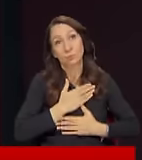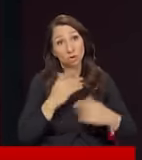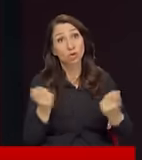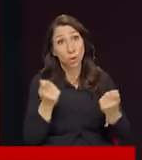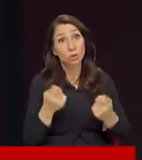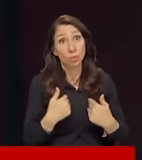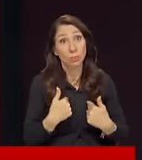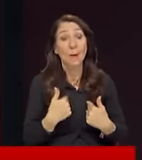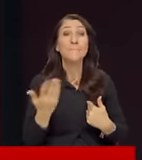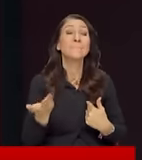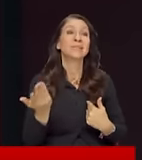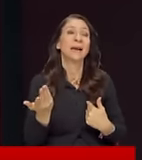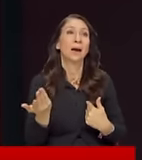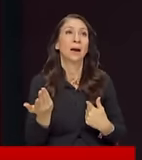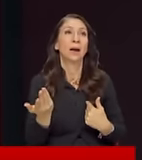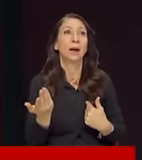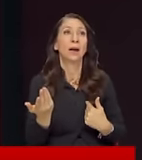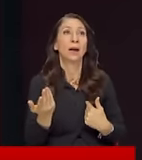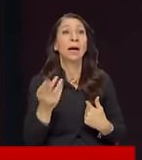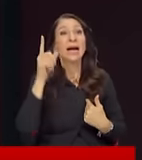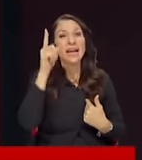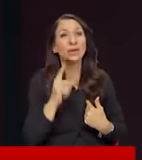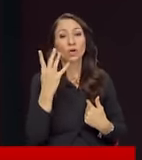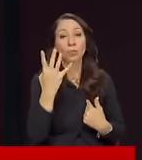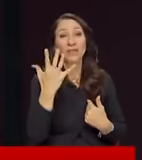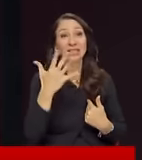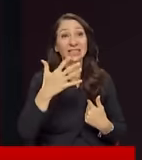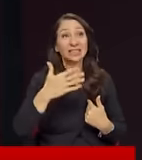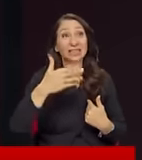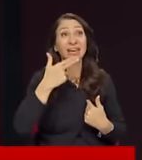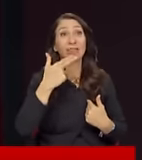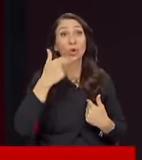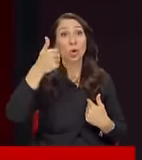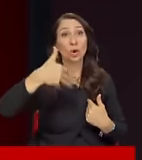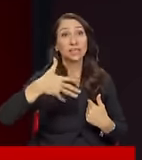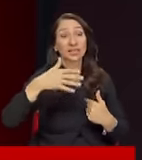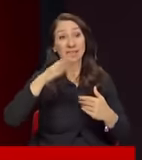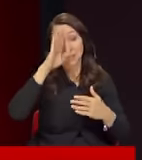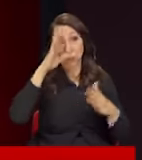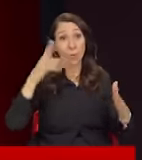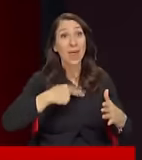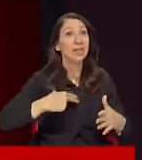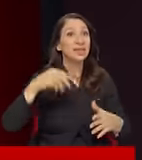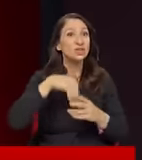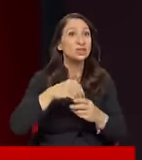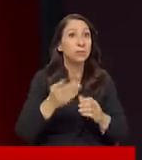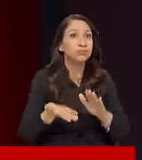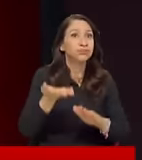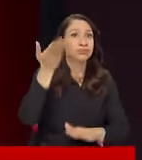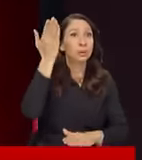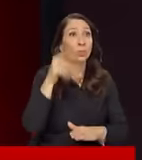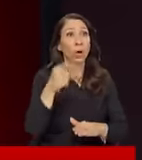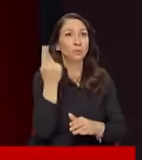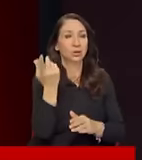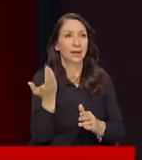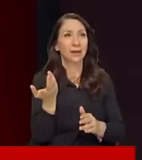çaba gösteriyorum. Mesela ilk kez 4-5 kat kadın yöneticinin İBB'de artmasına vesile olmak aslında böyle